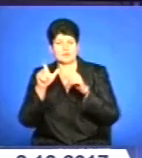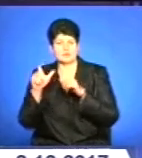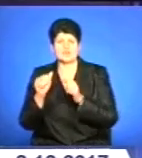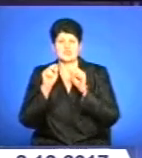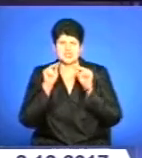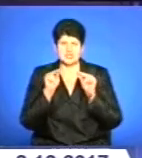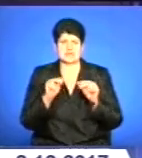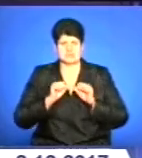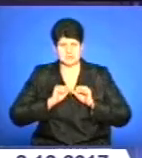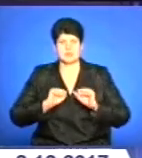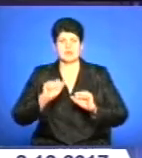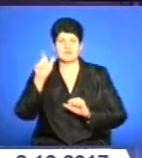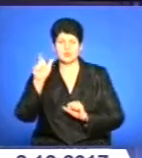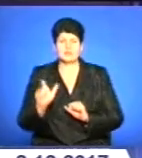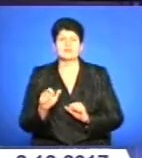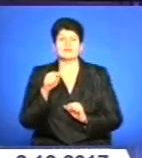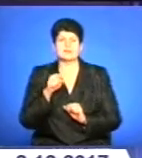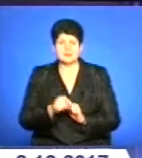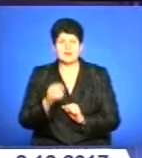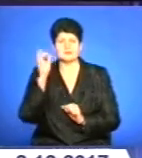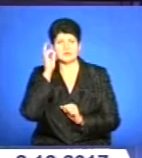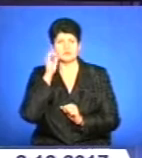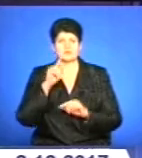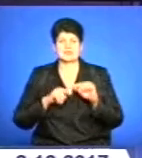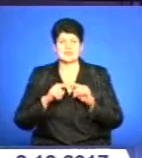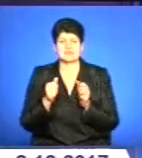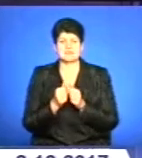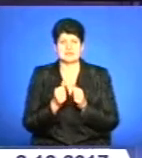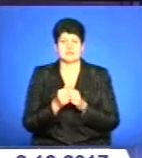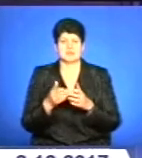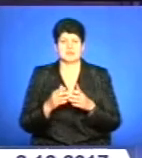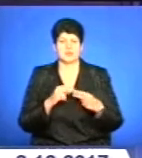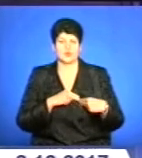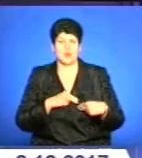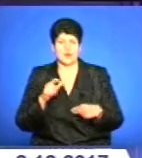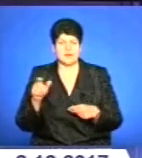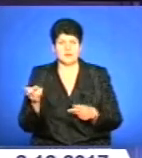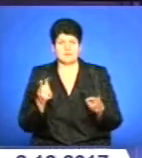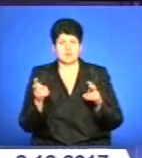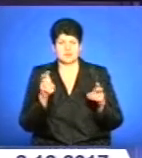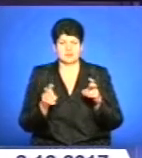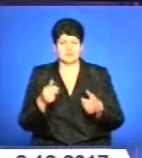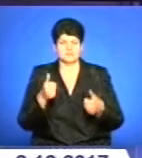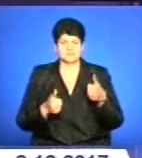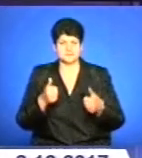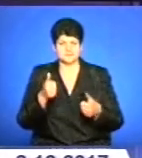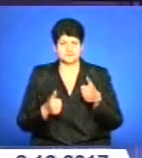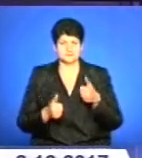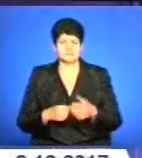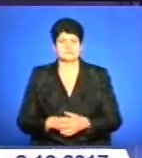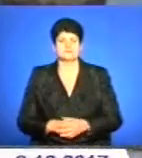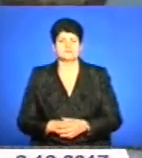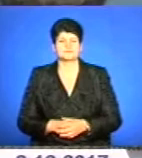і смілива людина. Так про героя згадують рідні, близькі і колеги, які прийшли на турнір. На заході побувала і наша знімальна